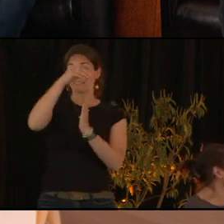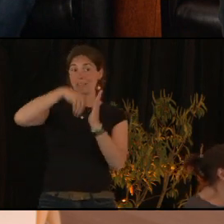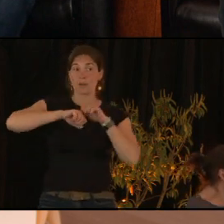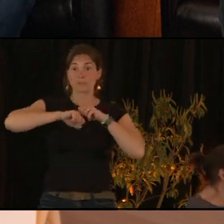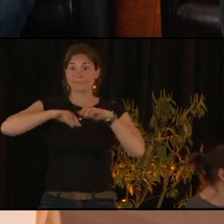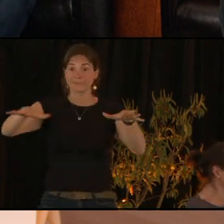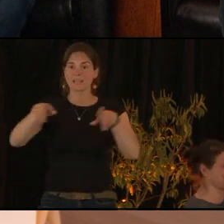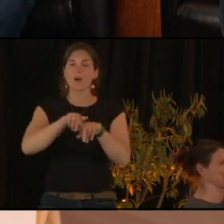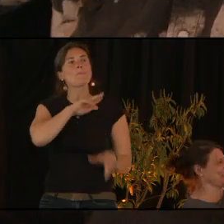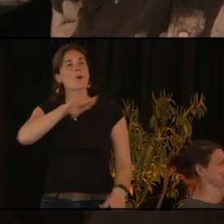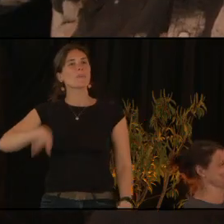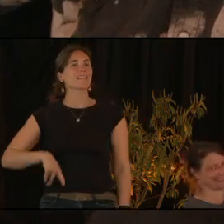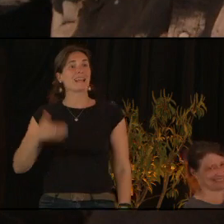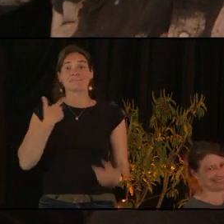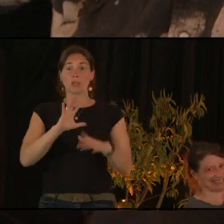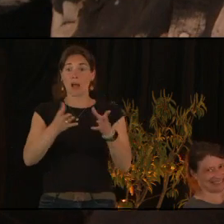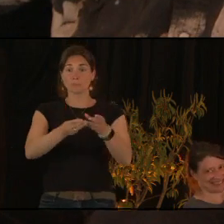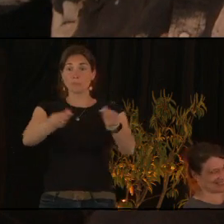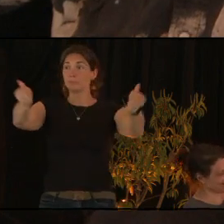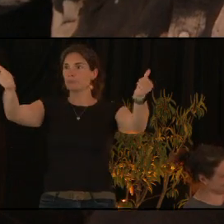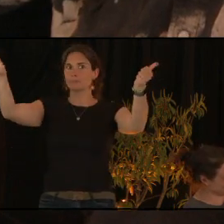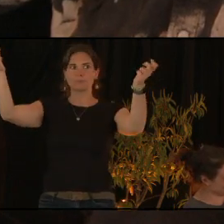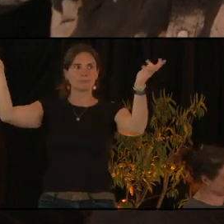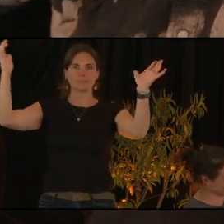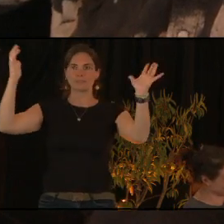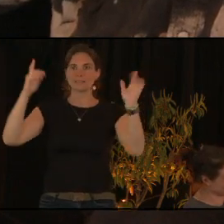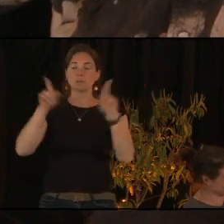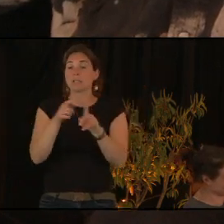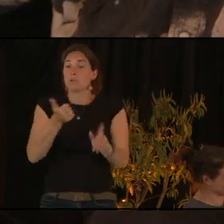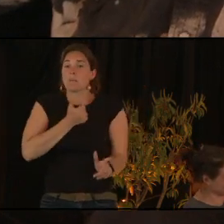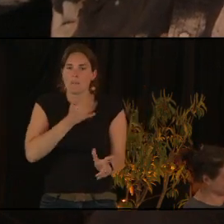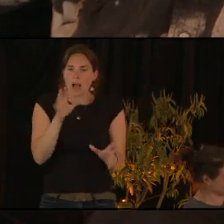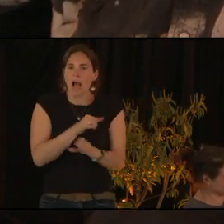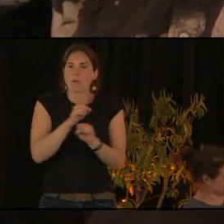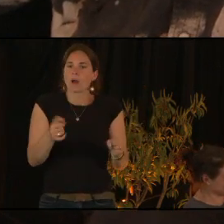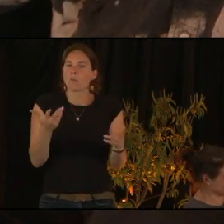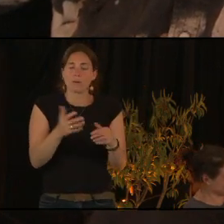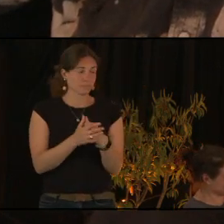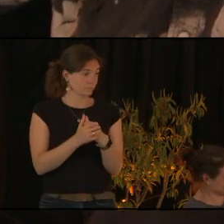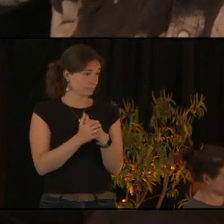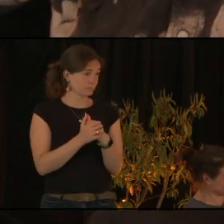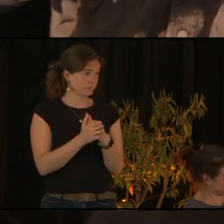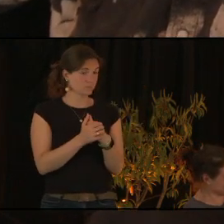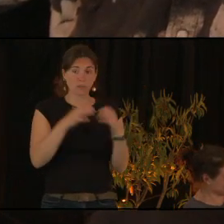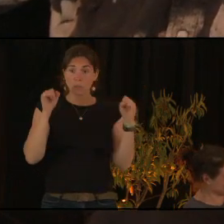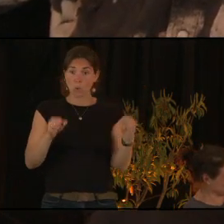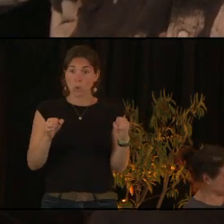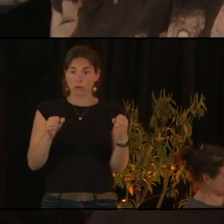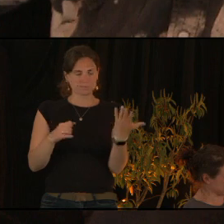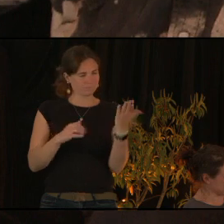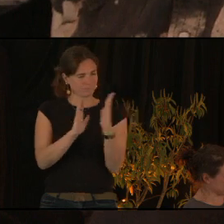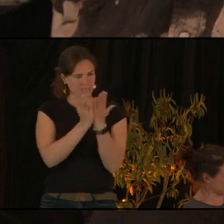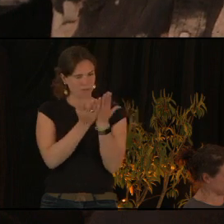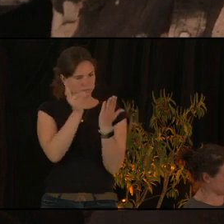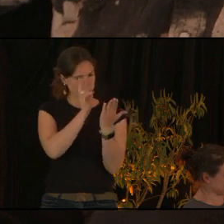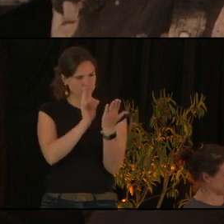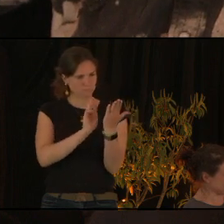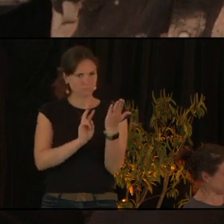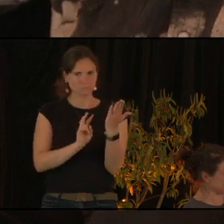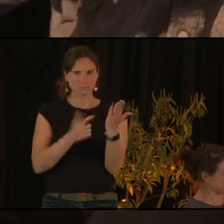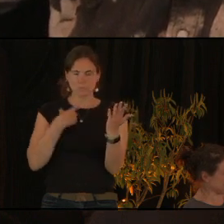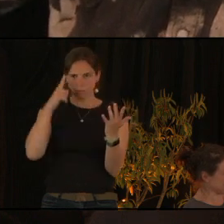Donc, c'est assez extraordinaire de voir les strates interprétatives, hein, les gens, ce qu'ils peuvent y lire. Moi, le livre, il a une particularité, c'est qu'il peut être